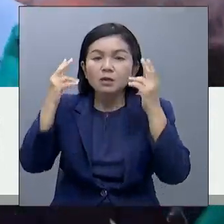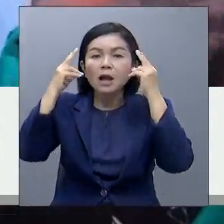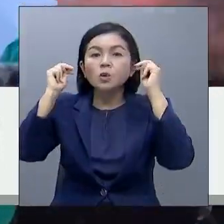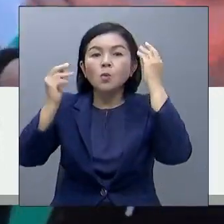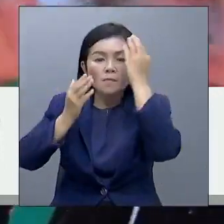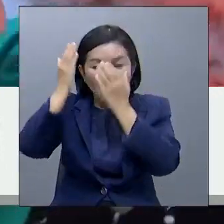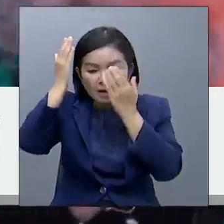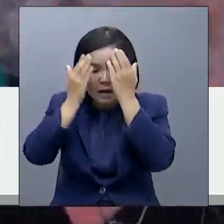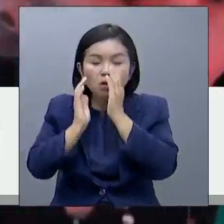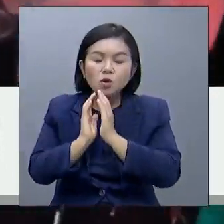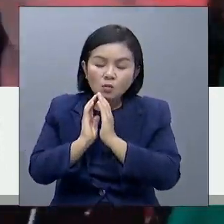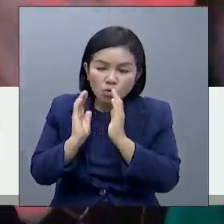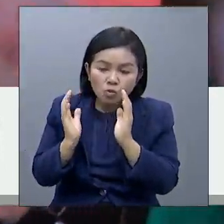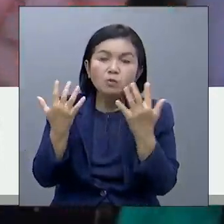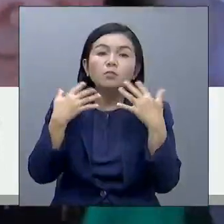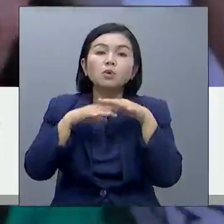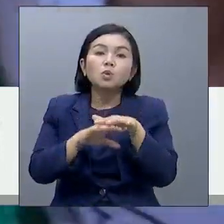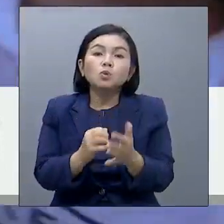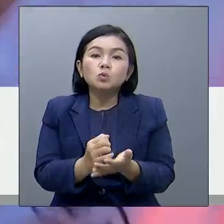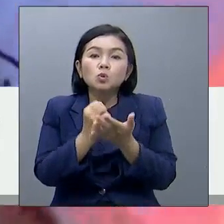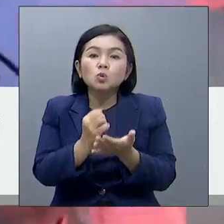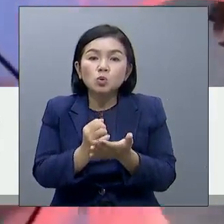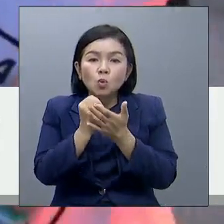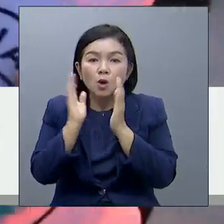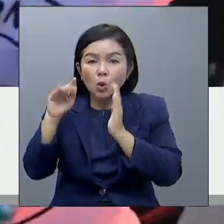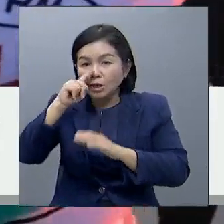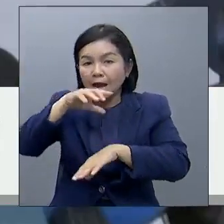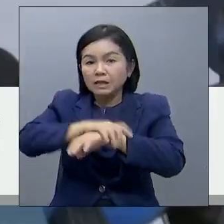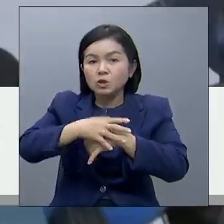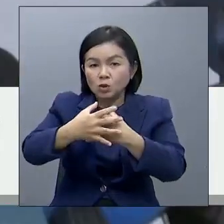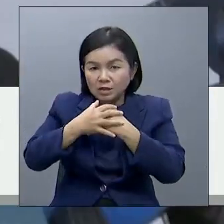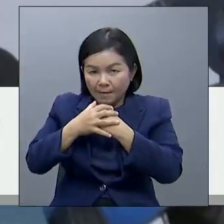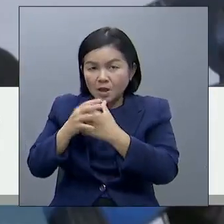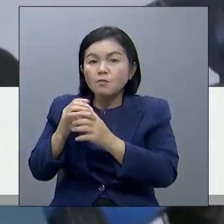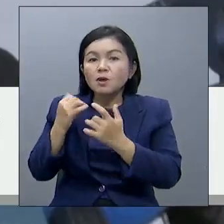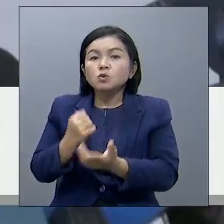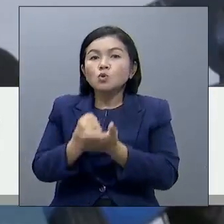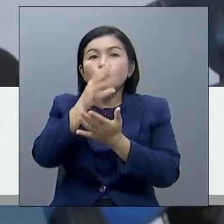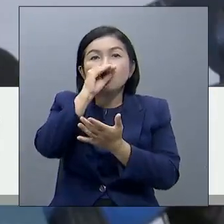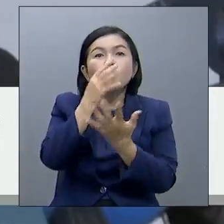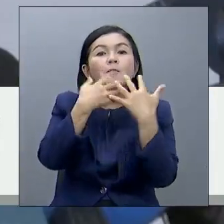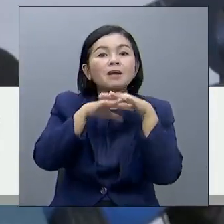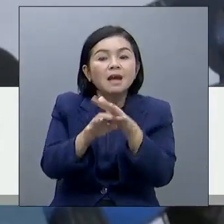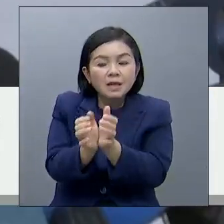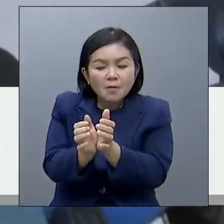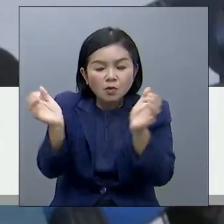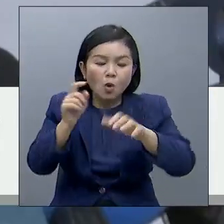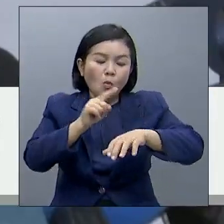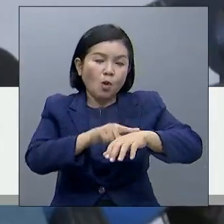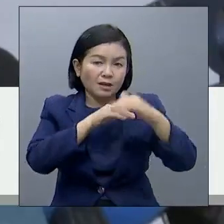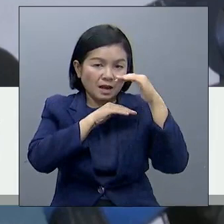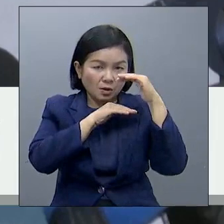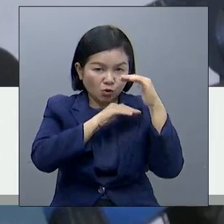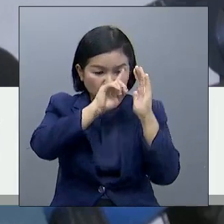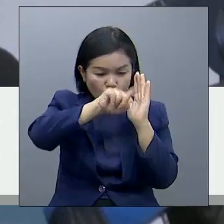เซียที่มีส่วนร่วมในการช่วยเหลือตัวประกันไทยให้ได้รับการปล่อยตัวและใกล้จะครบกำหนดเงื่อนไข24